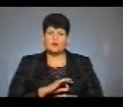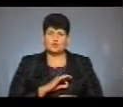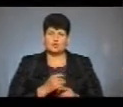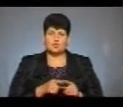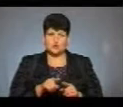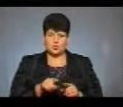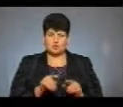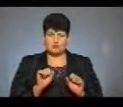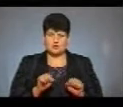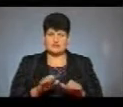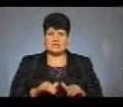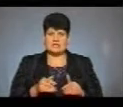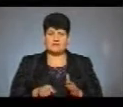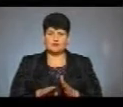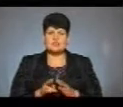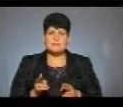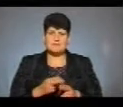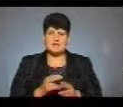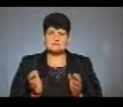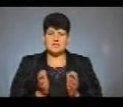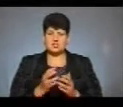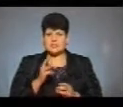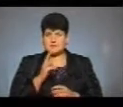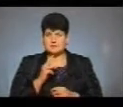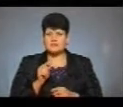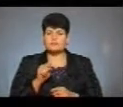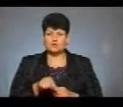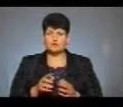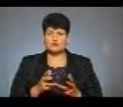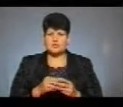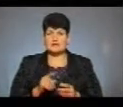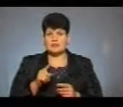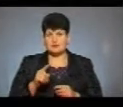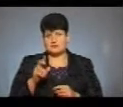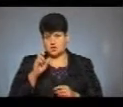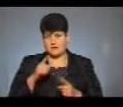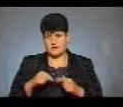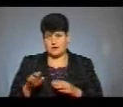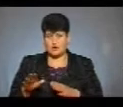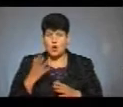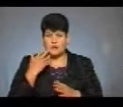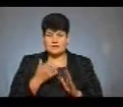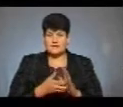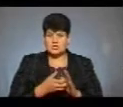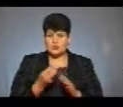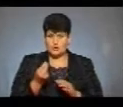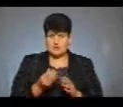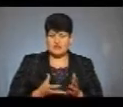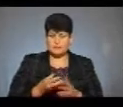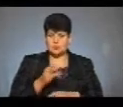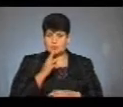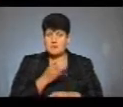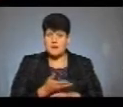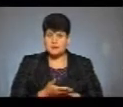оцю можливість надання відпустки без збереження заробітної плати, в тому числі і навіть в бюджетних галузях. Коли не вистачає коштів на виплату заробітної